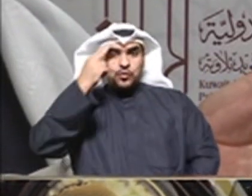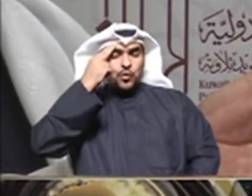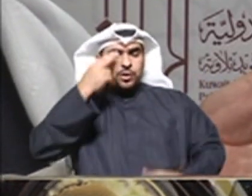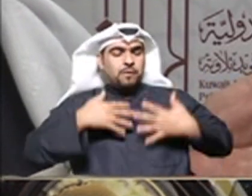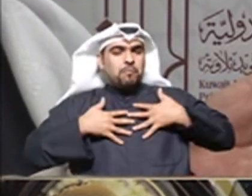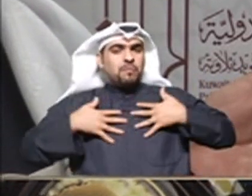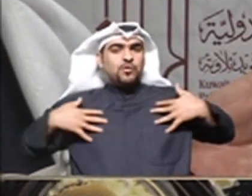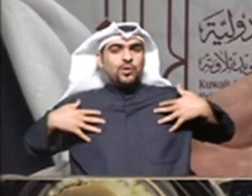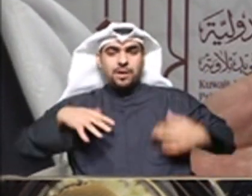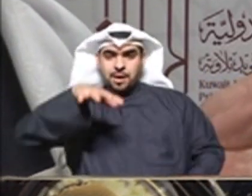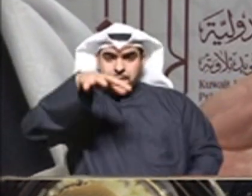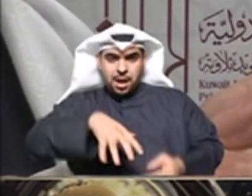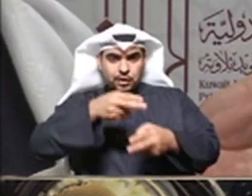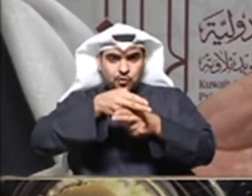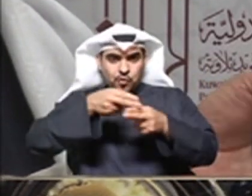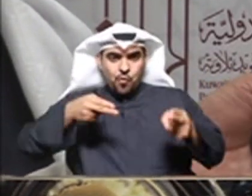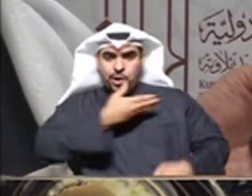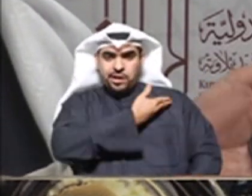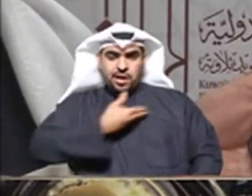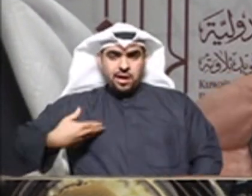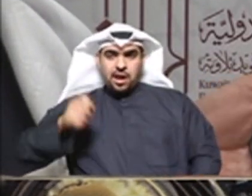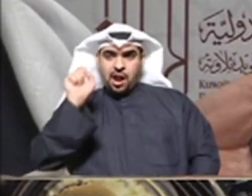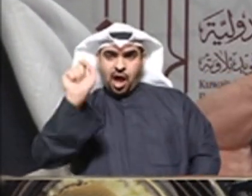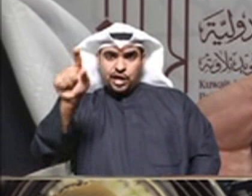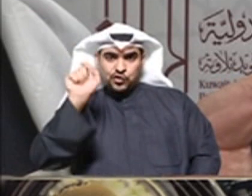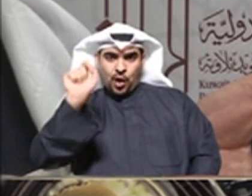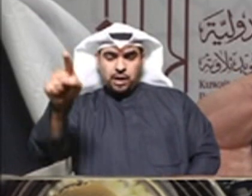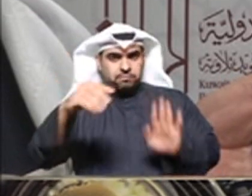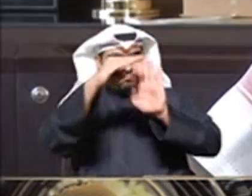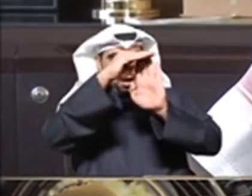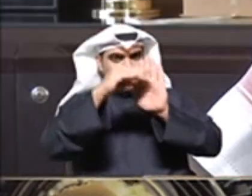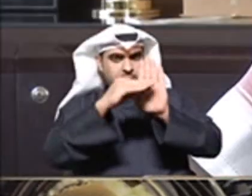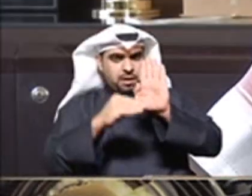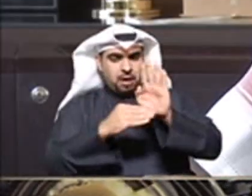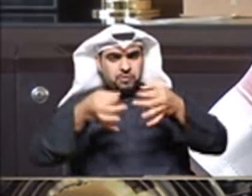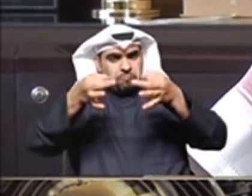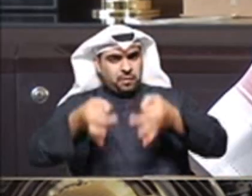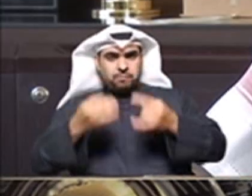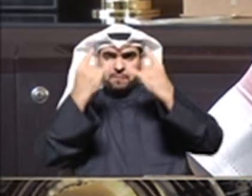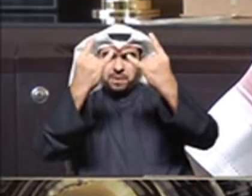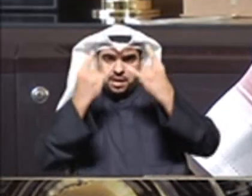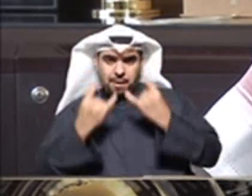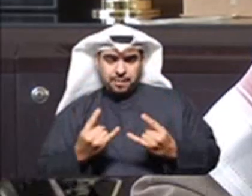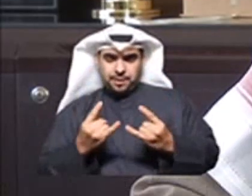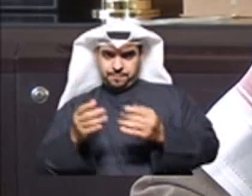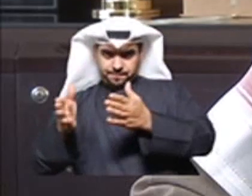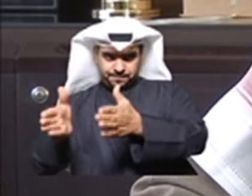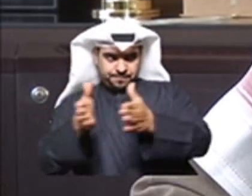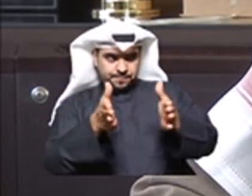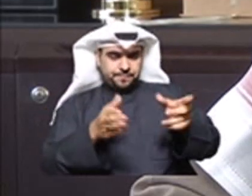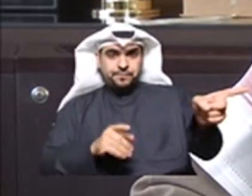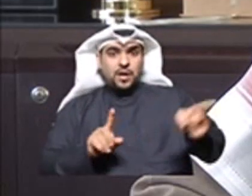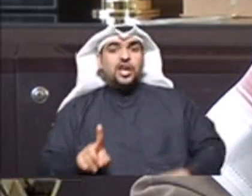راح تساعدنا حقيقة وتعجل في الموافقات بإذن الله تعالى. لا شك أن هناك تطوير